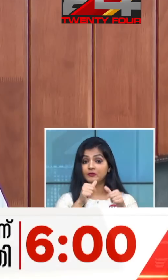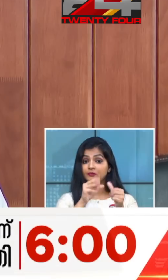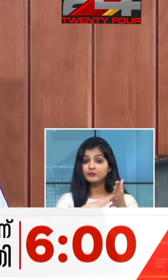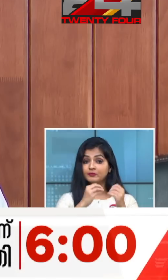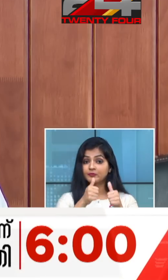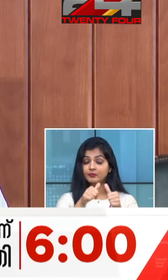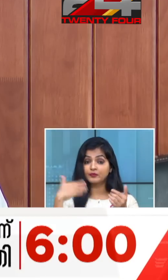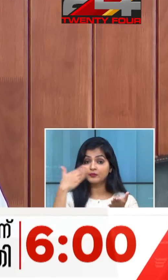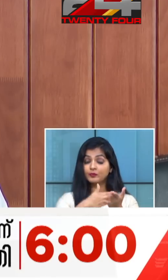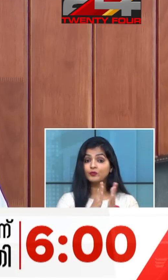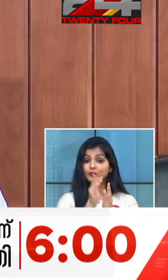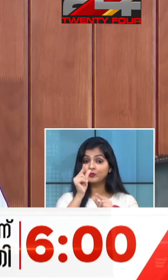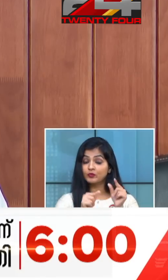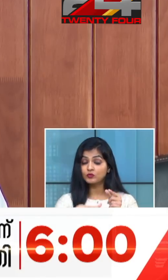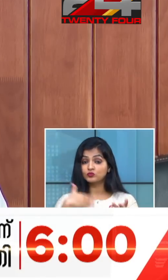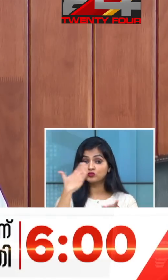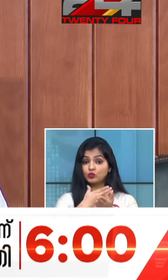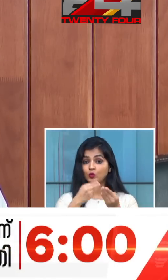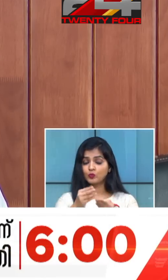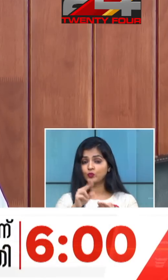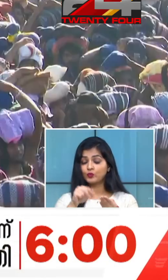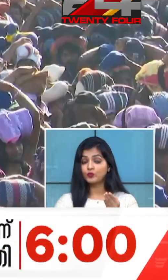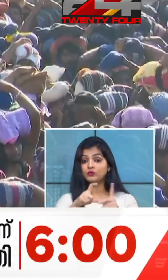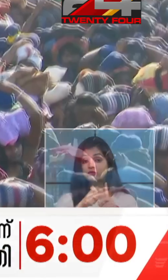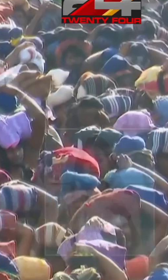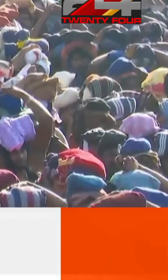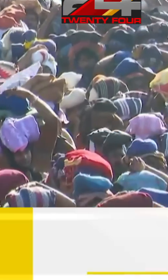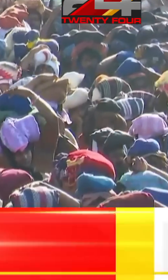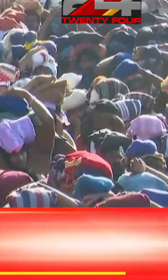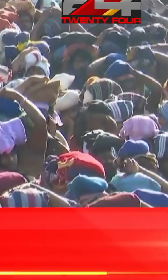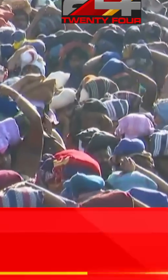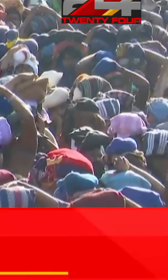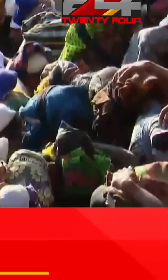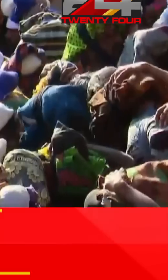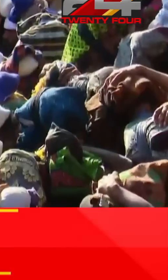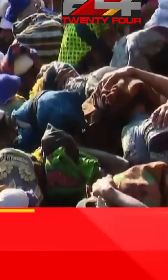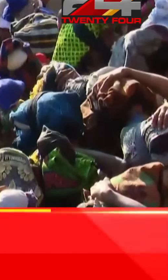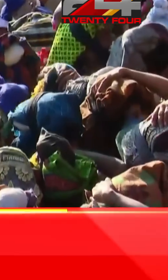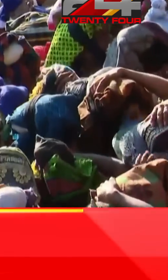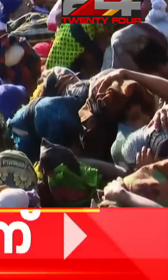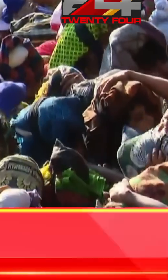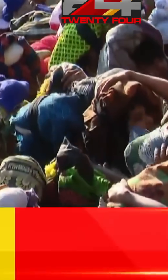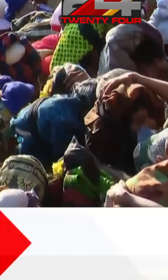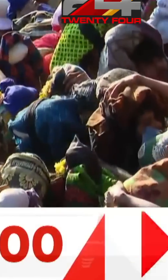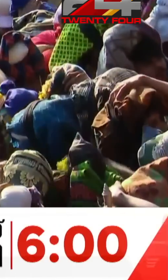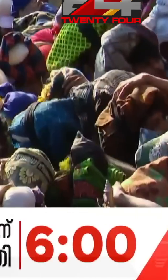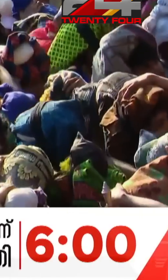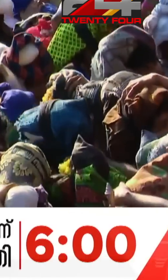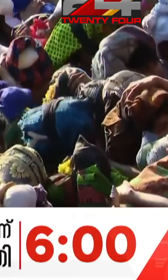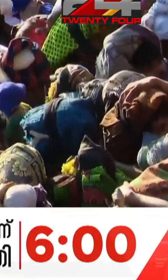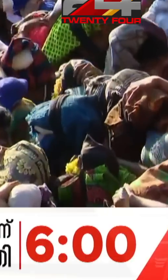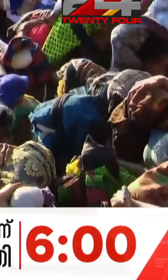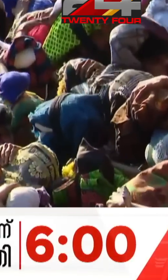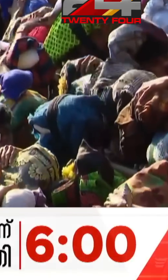തീർത്ഥാടകരെ തടയില്ലെന്ന് തിരുവിതാംകൂർ ദേവസ്വം ബോർഡ് പ്രസിഡന്റ് PS പ്രശാന്ത്. മണ്ഡലപൂജയ്ക്കുള്ള എല്ലാ ഒരുക്കങ്ങളും പൂർത്തിയായി. 26-ന് രാത്രി